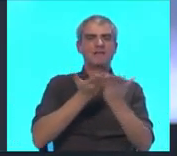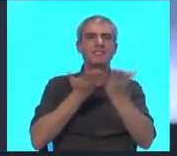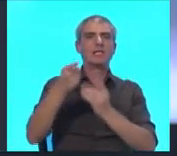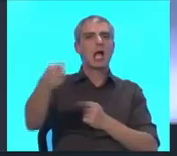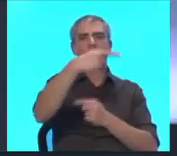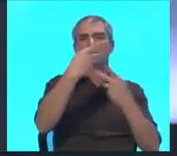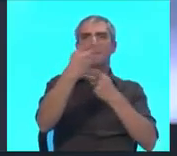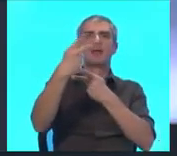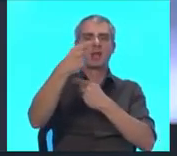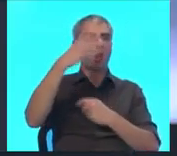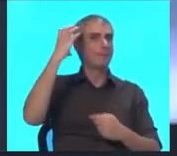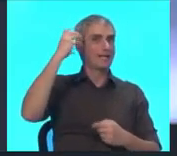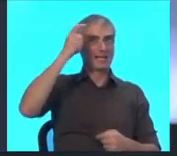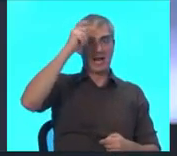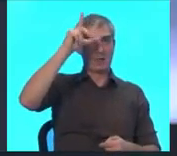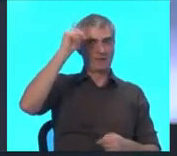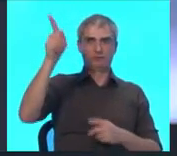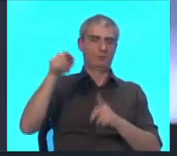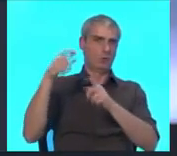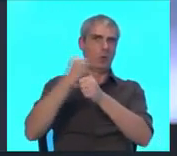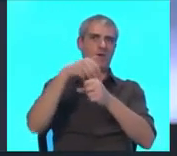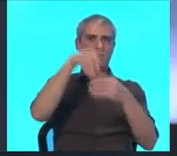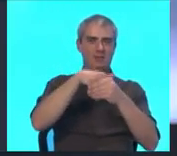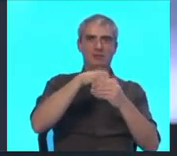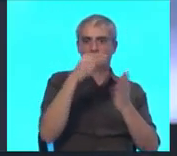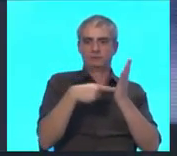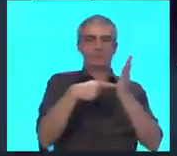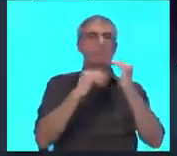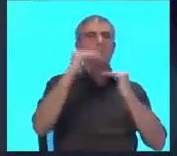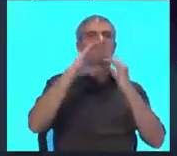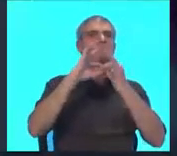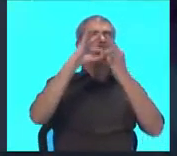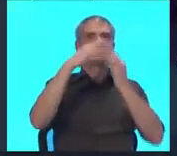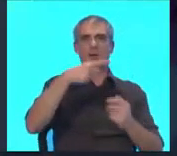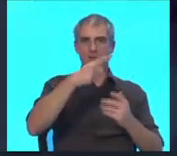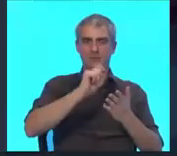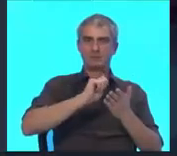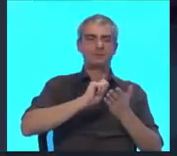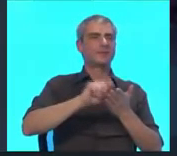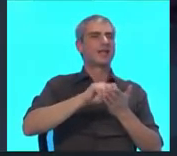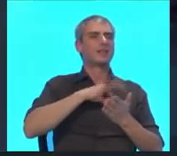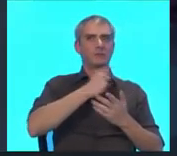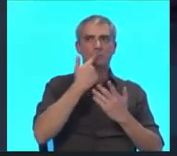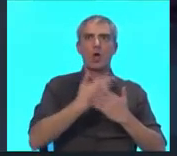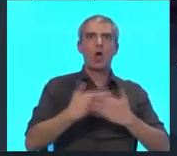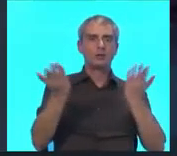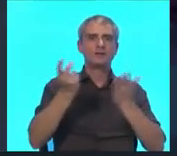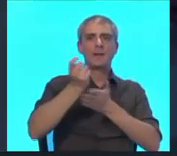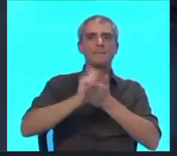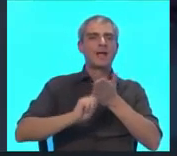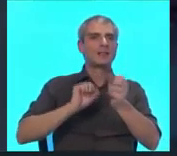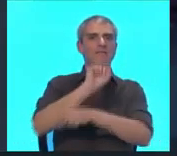החולים איכילוב שם הוא עובד וזה מתבטא במדד עצמו. דקתי דור, ראש תחום הבריאות, את חושפת את מכתבי